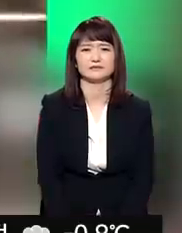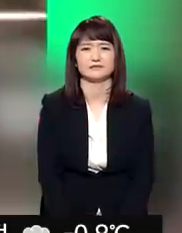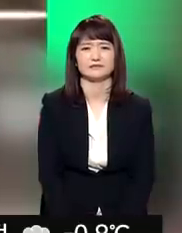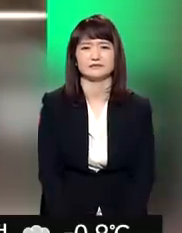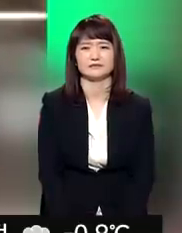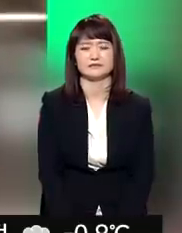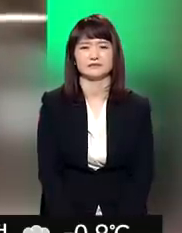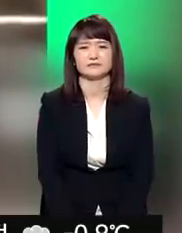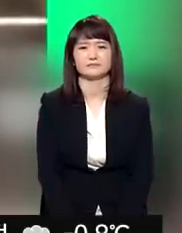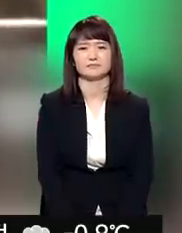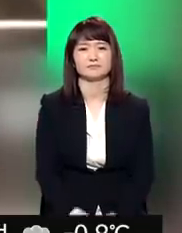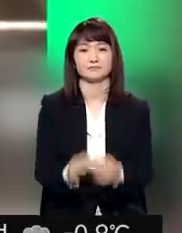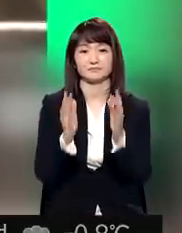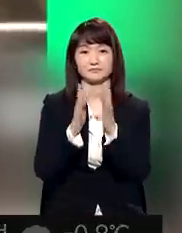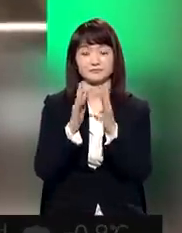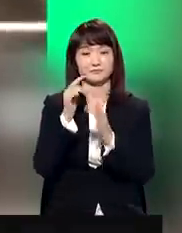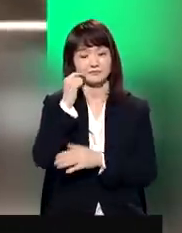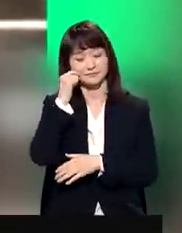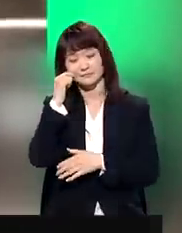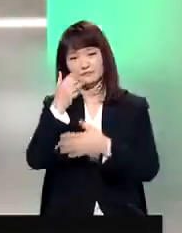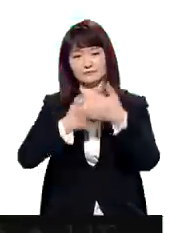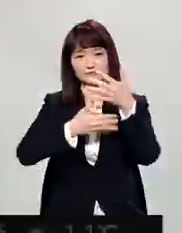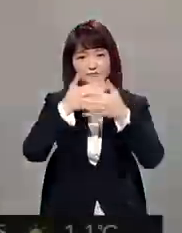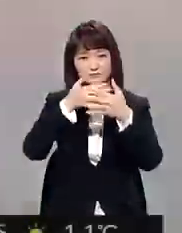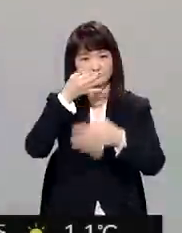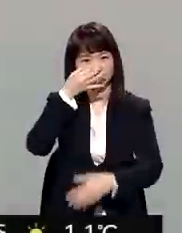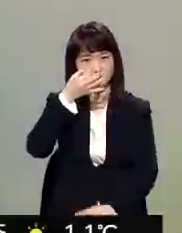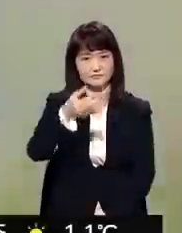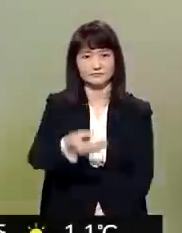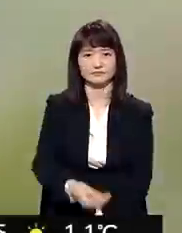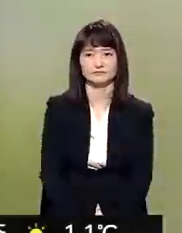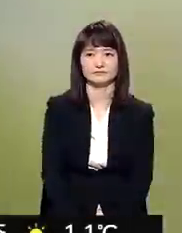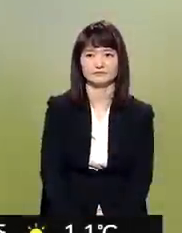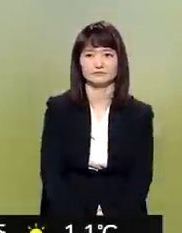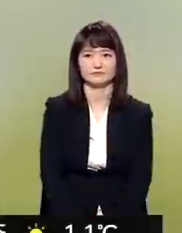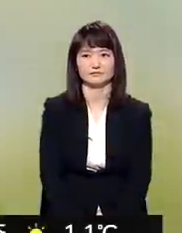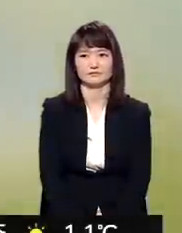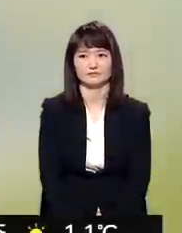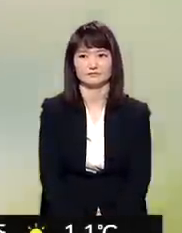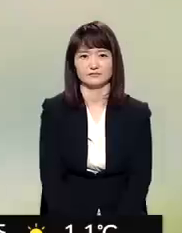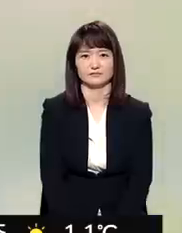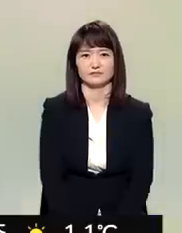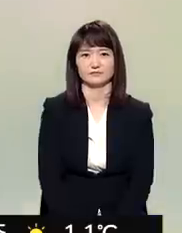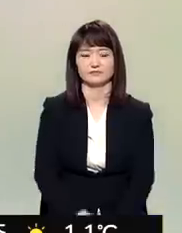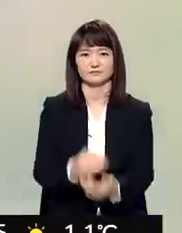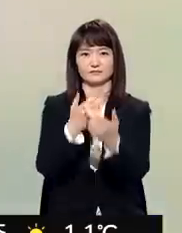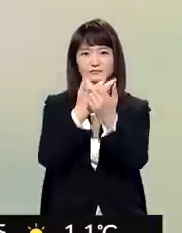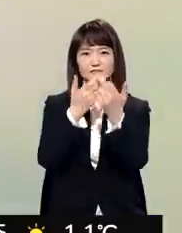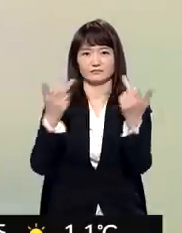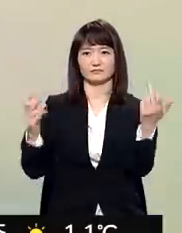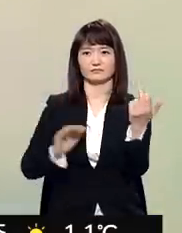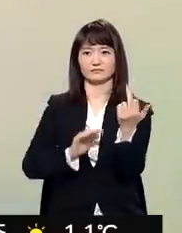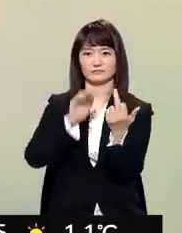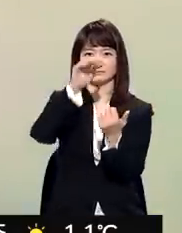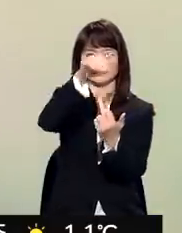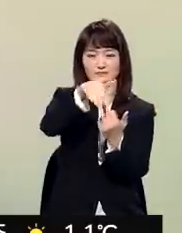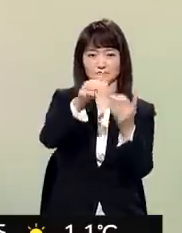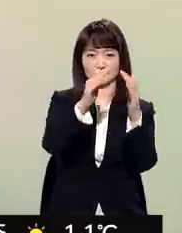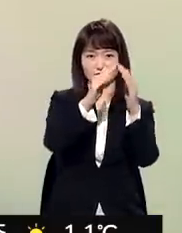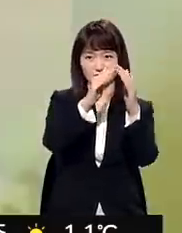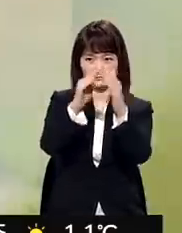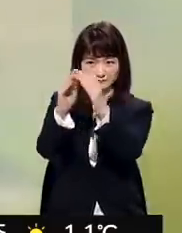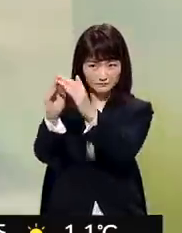다음은 최근 온라인에서 화제가 되군 영상 함께 보시죠 자 언덕 위로 집들이 모여있는 마을인데요